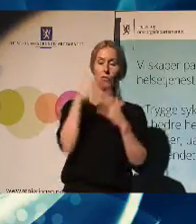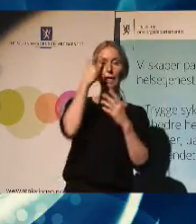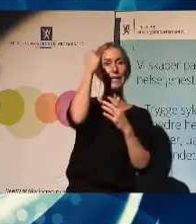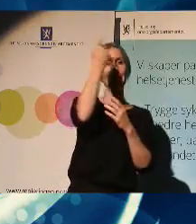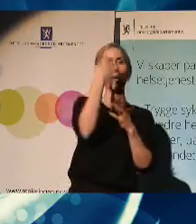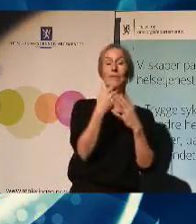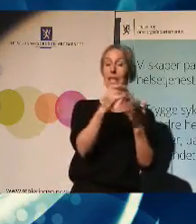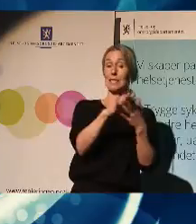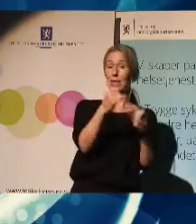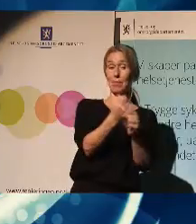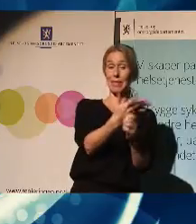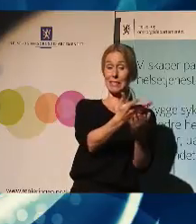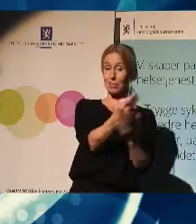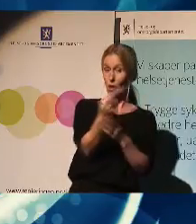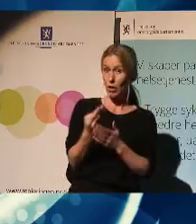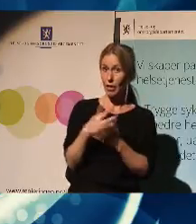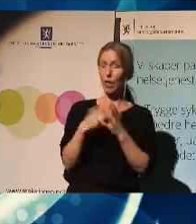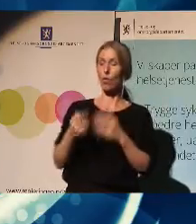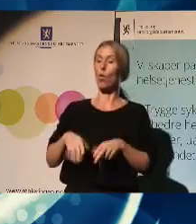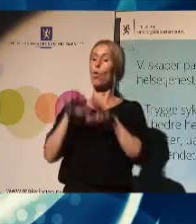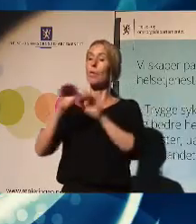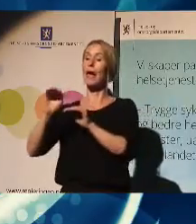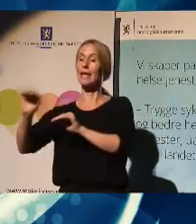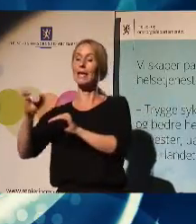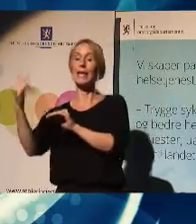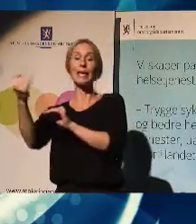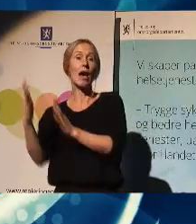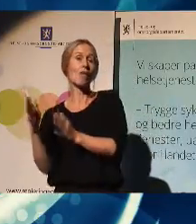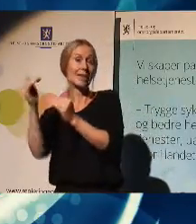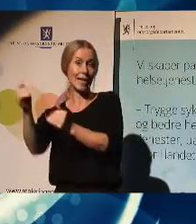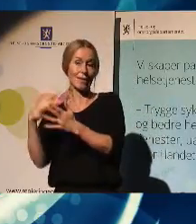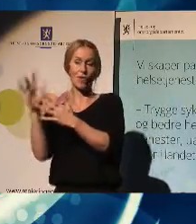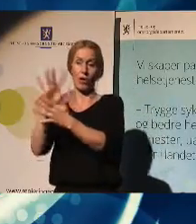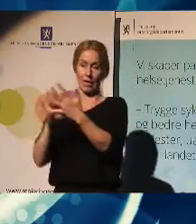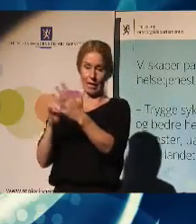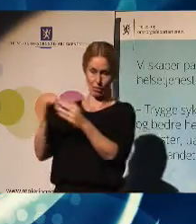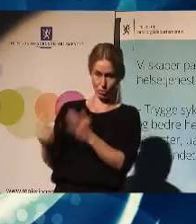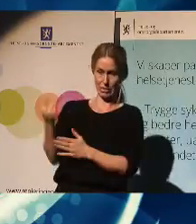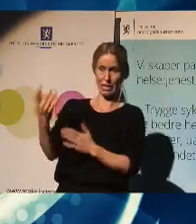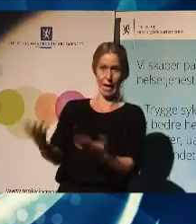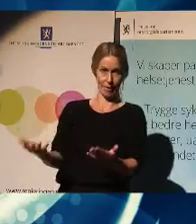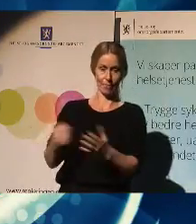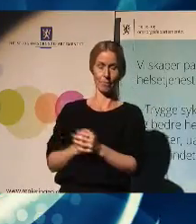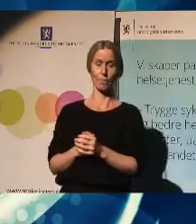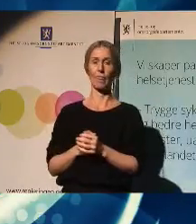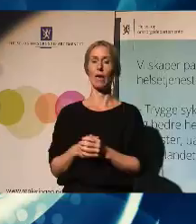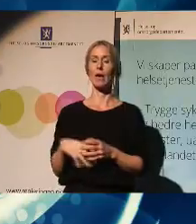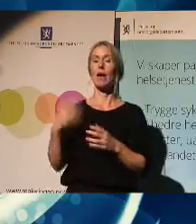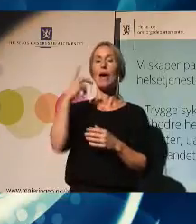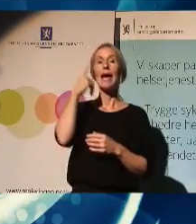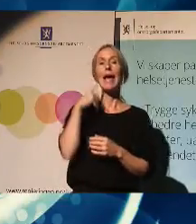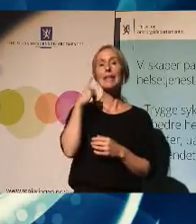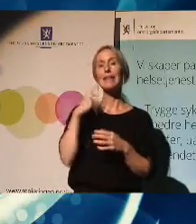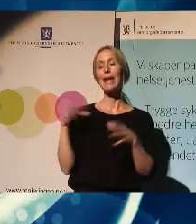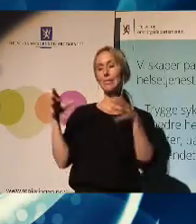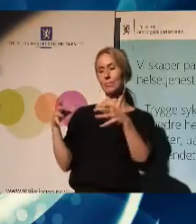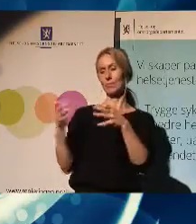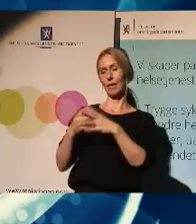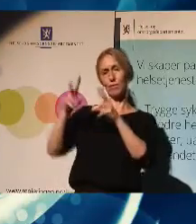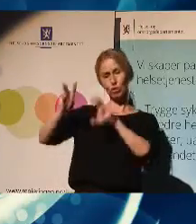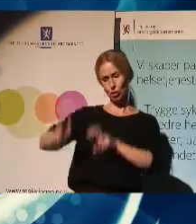samarbeidspartnere og opplæring i avdelingen der kartleggingen skulle foregå. Det har vært forsket på eldre og deres forhold